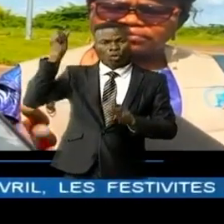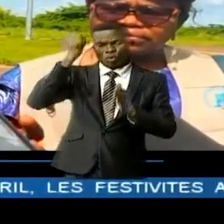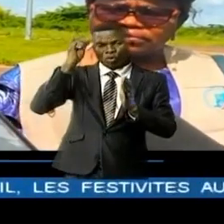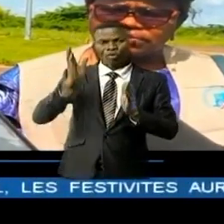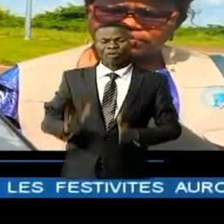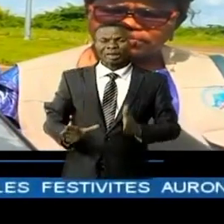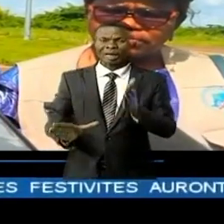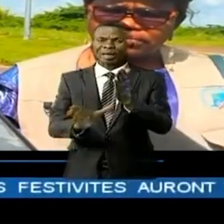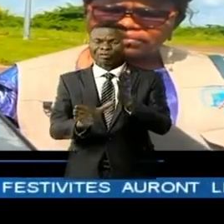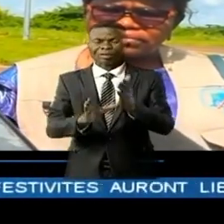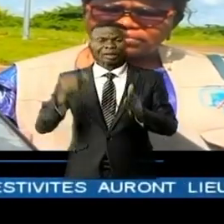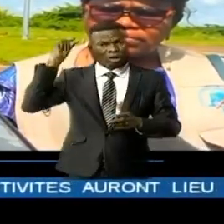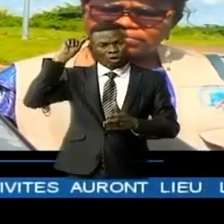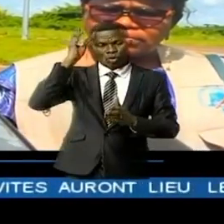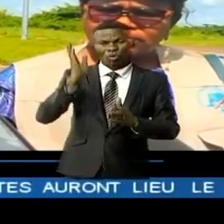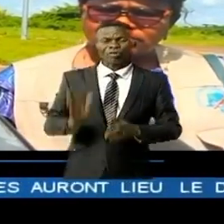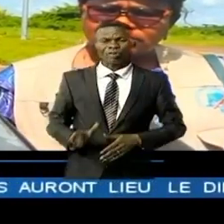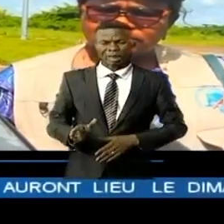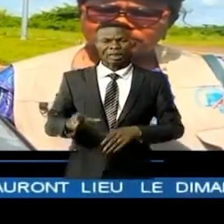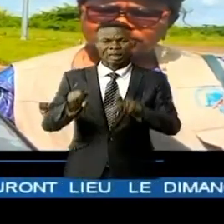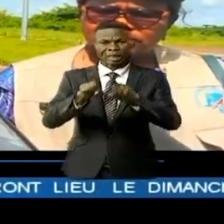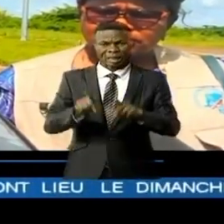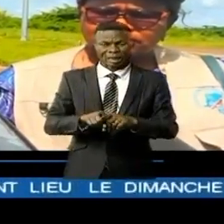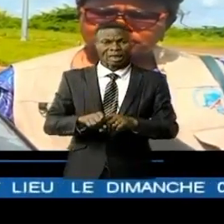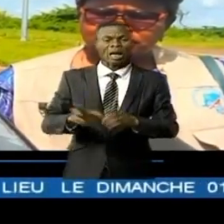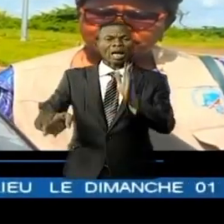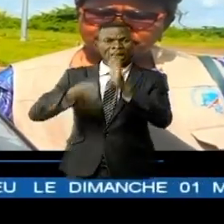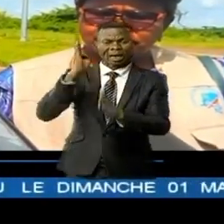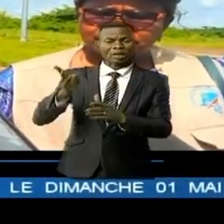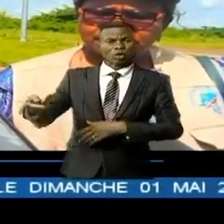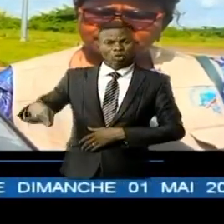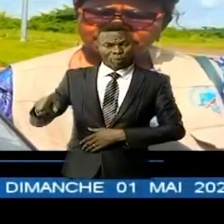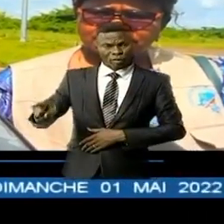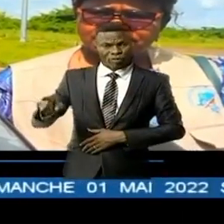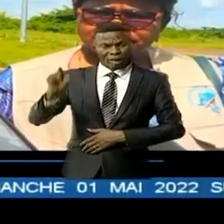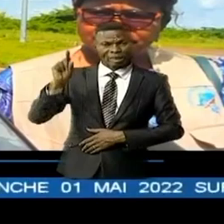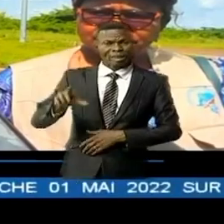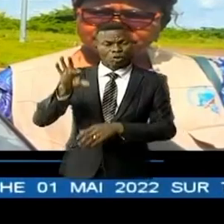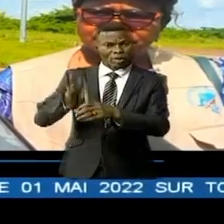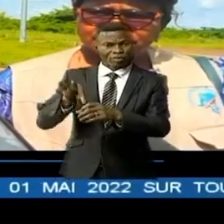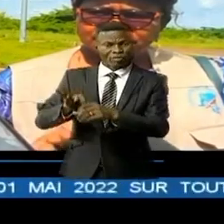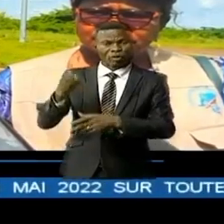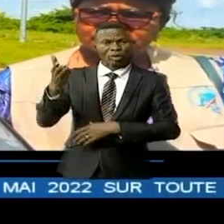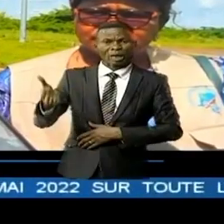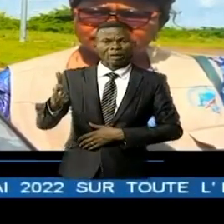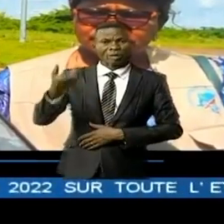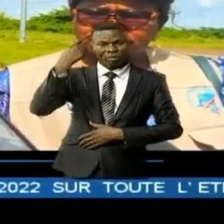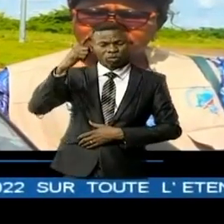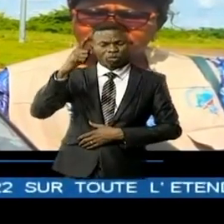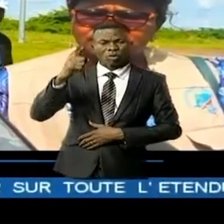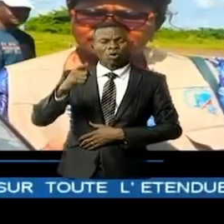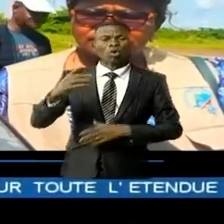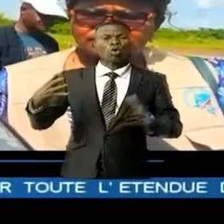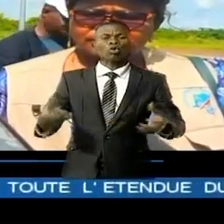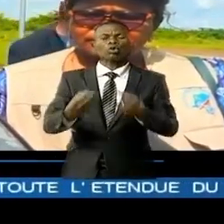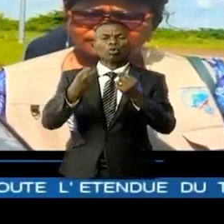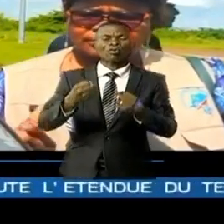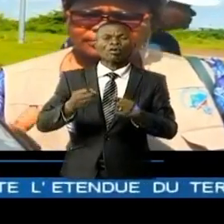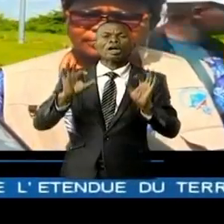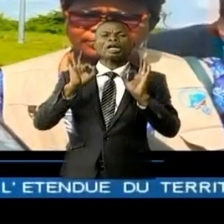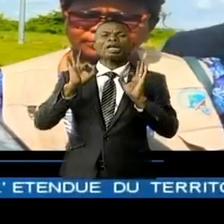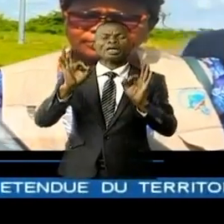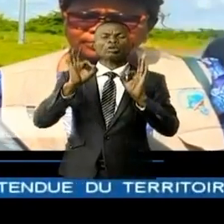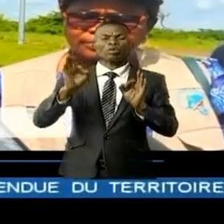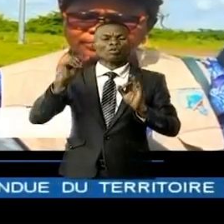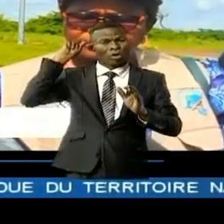et vice-gouverneurs, évidemment, parmi les 14 provinces, qui doivent se faire pourvoir de nouveaux gouverneurs et vice-gouverneurs